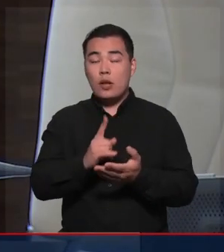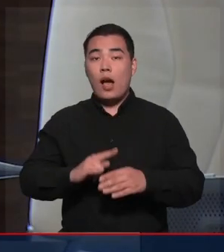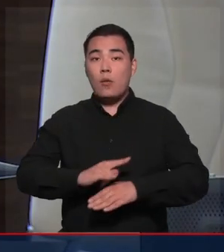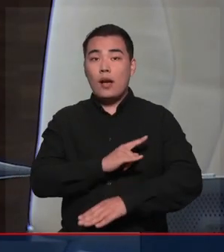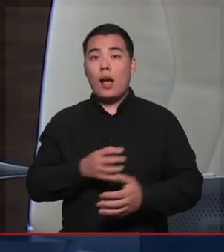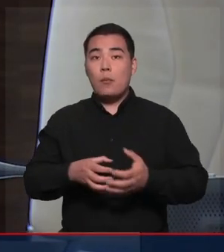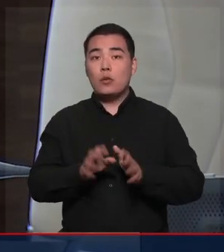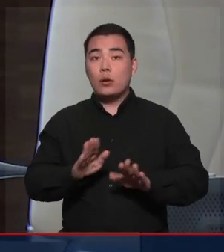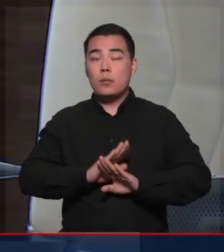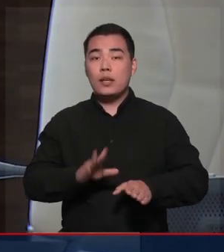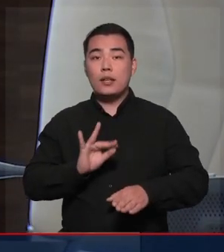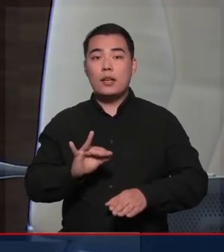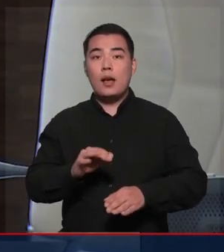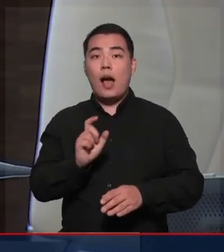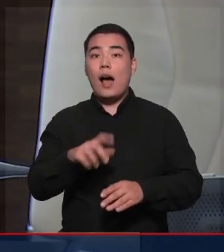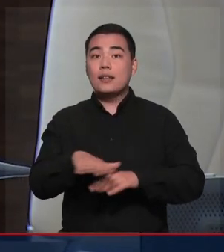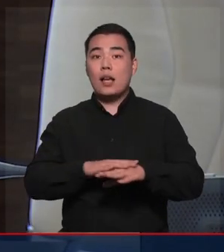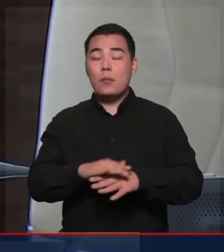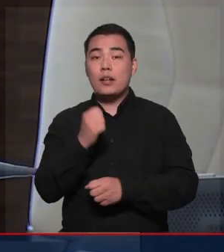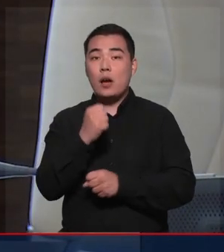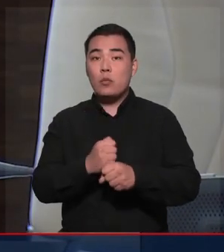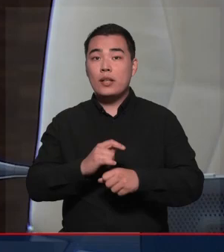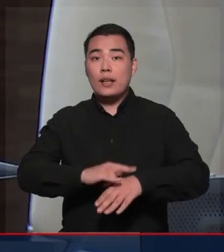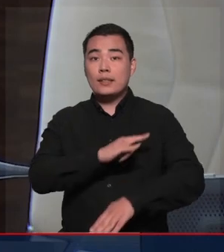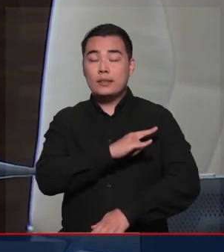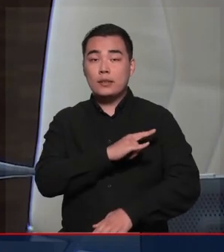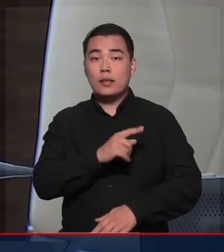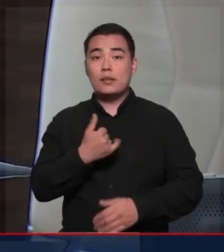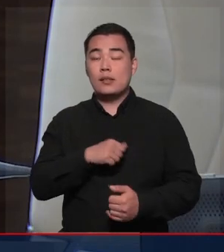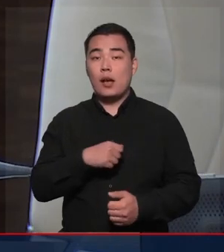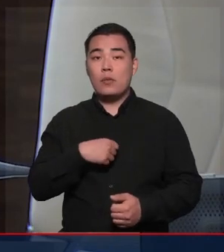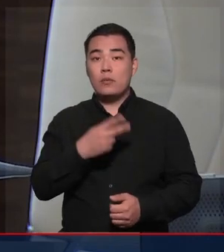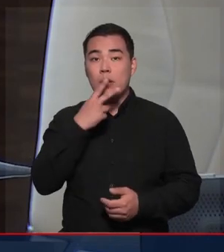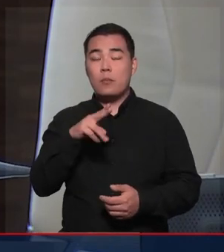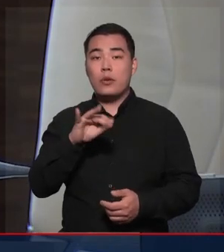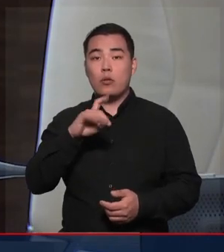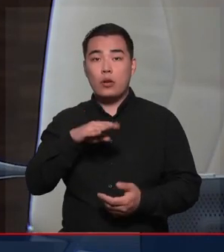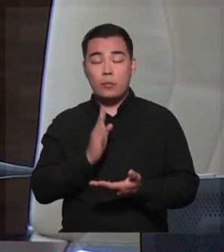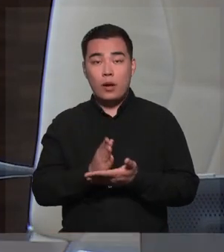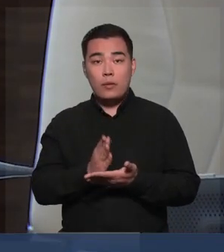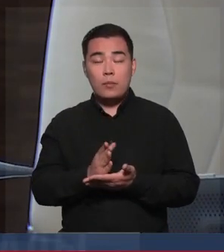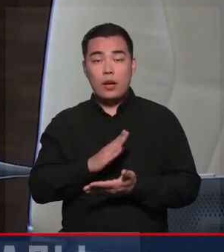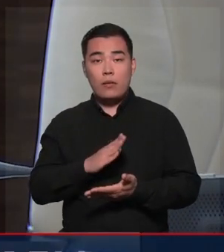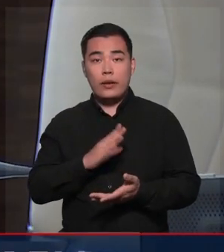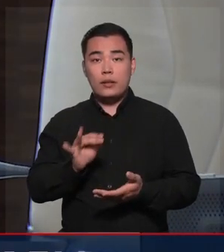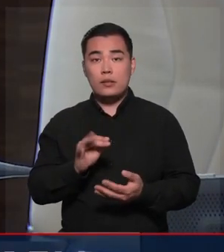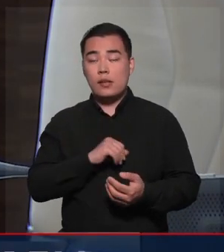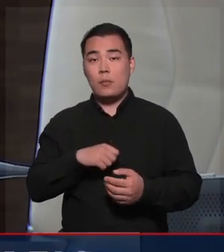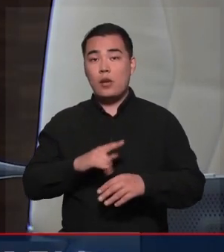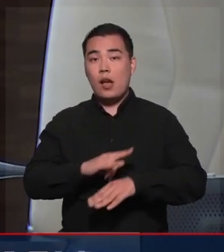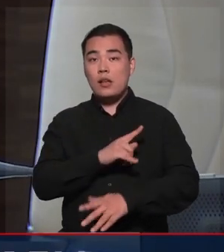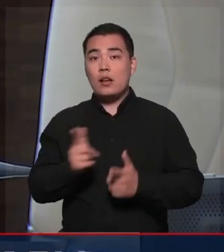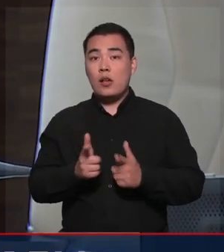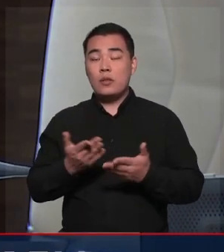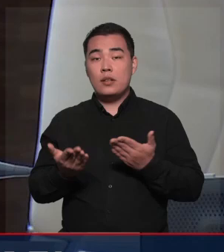емес әуежайлардың да жауапкершілігін қарауды қарастырып жатырмыз. Неге десеңіз, кейбір уақытта әуежайлардың өзінің дайындығы болмай қалып